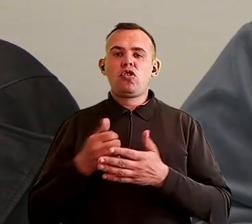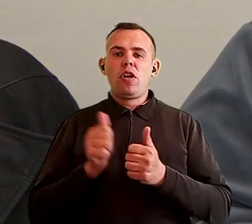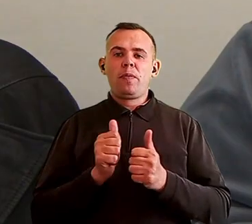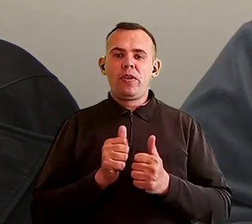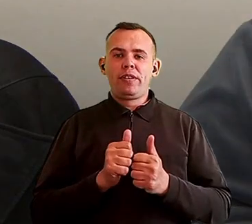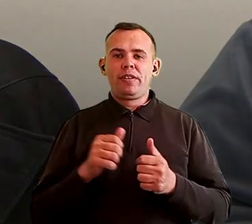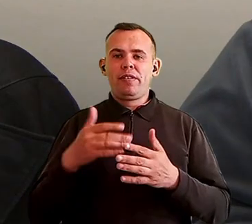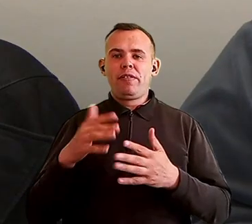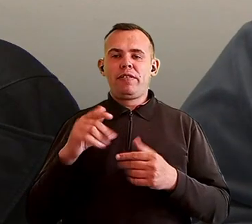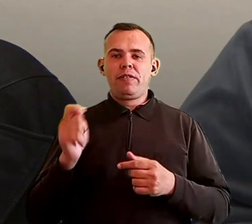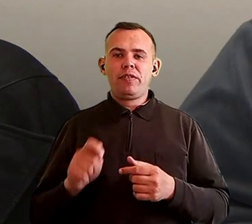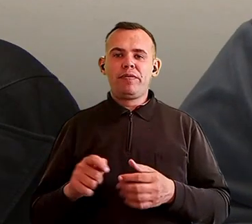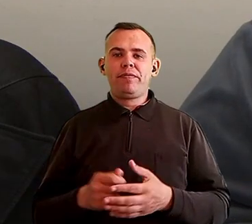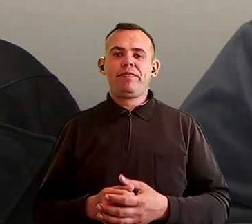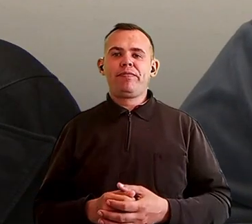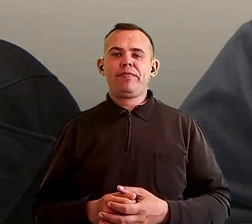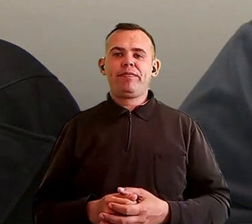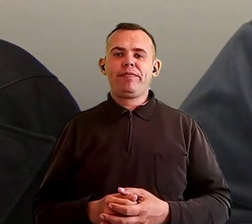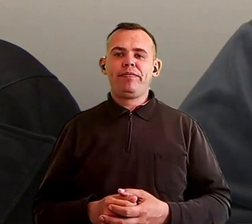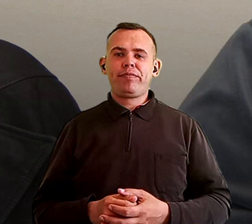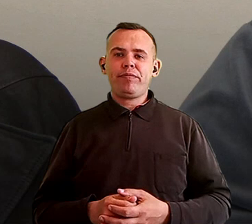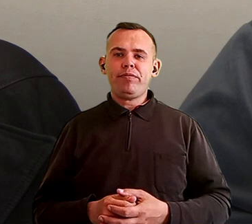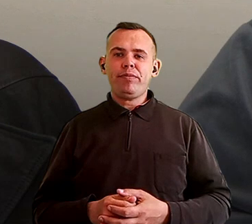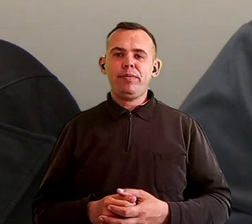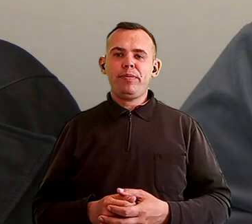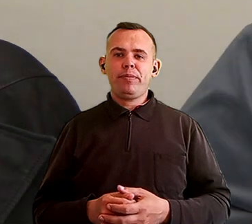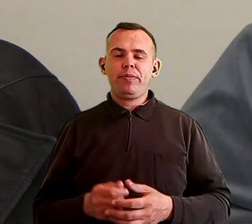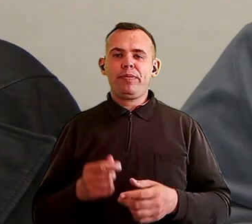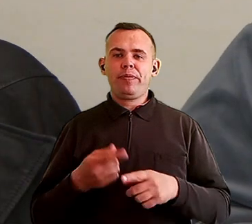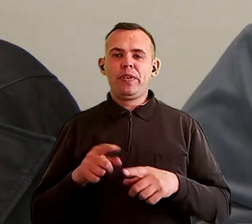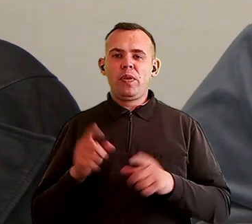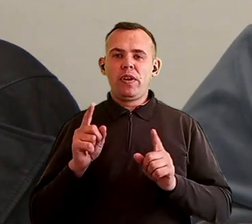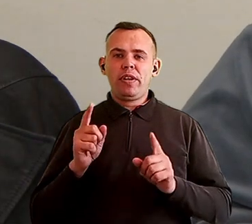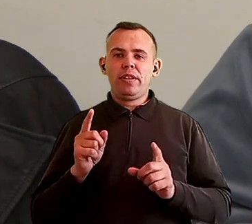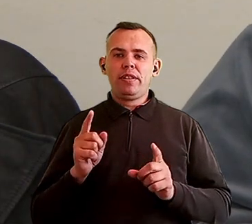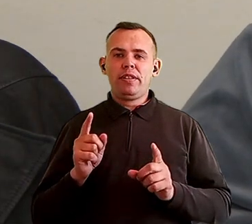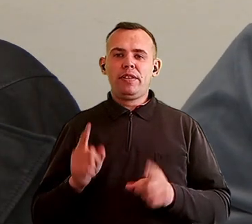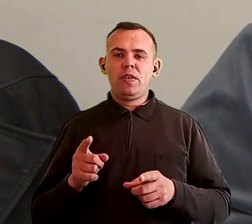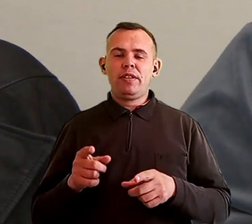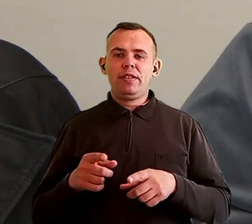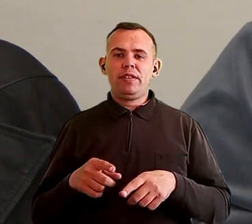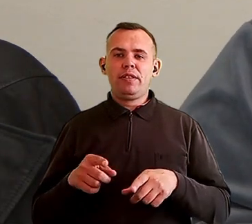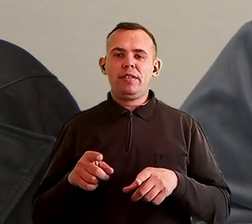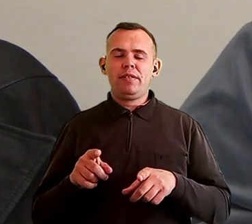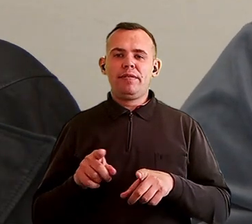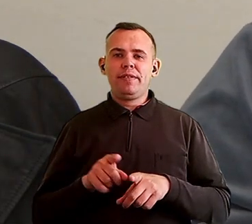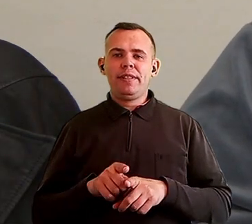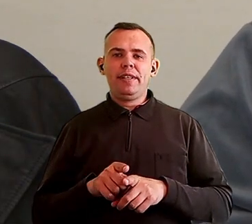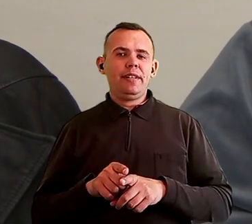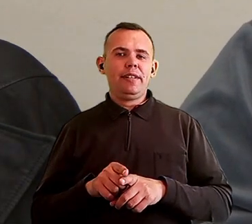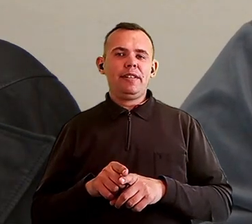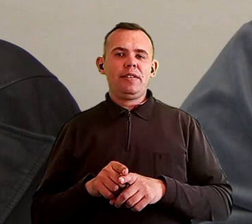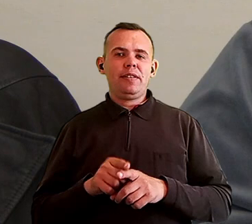ця конференція – це як дійсно глоток якогось свіжого повітря, це спілкування з своїми